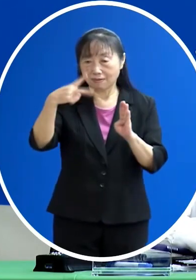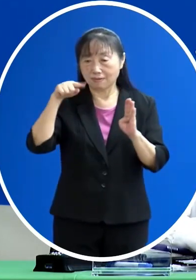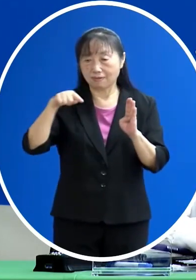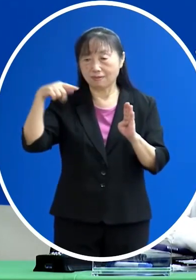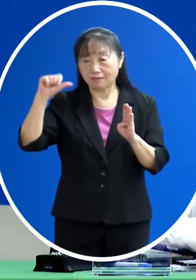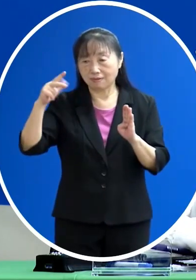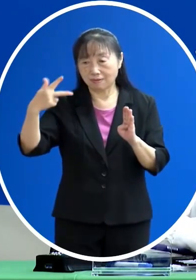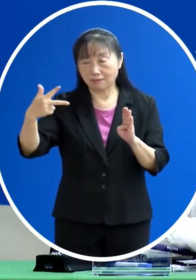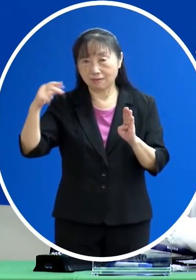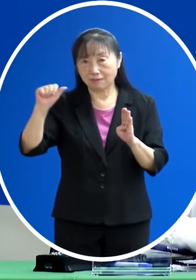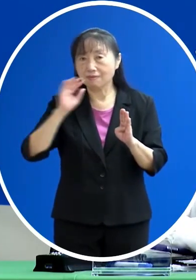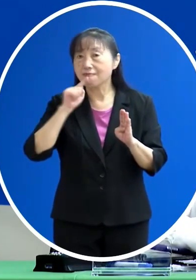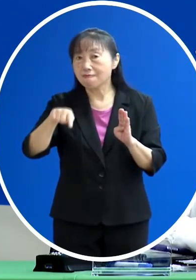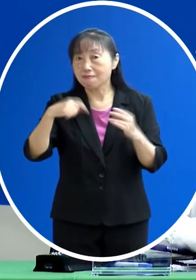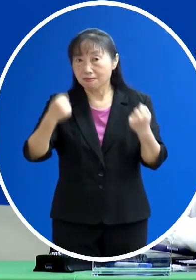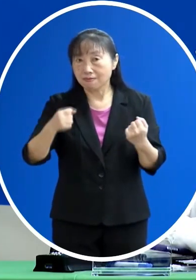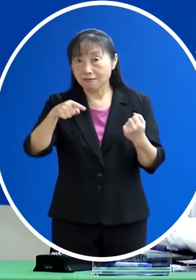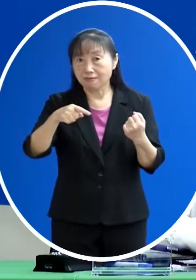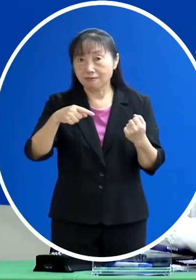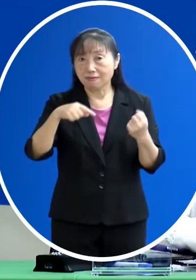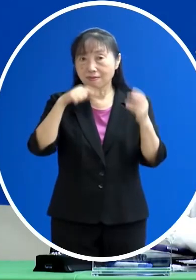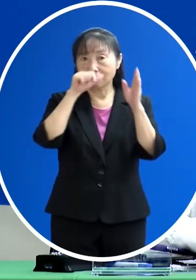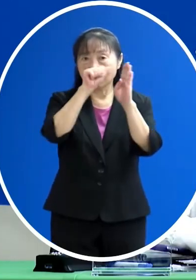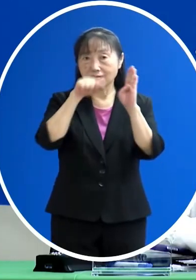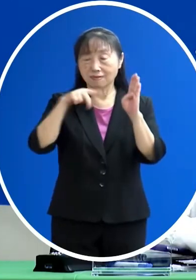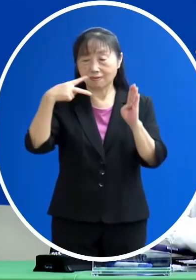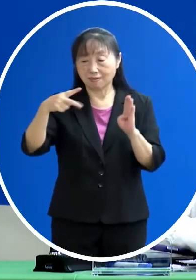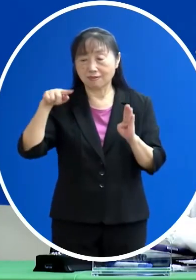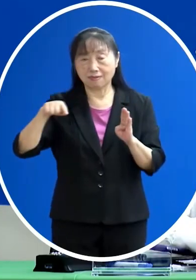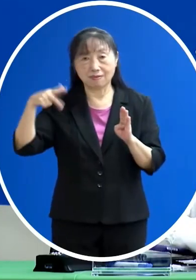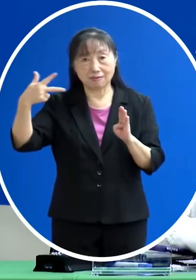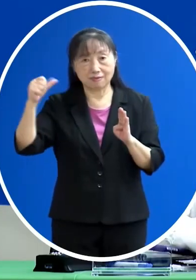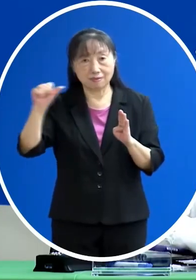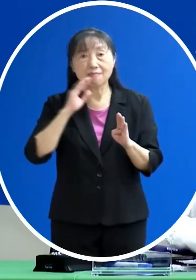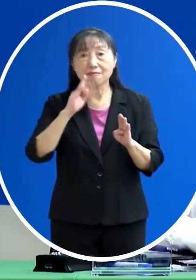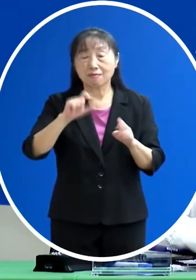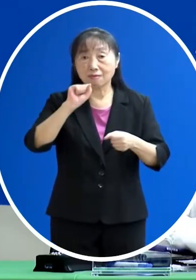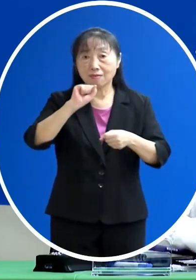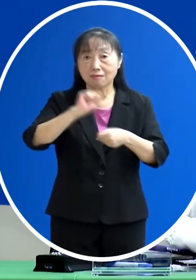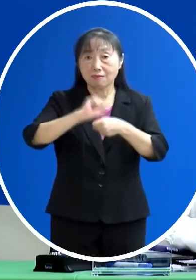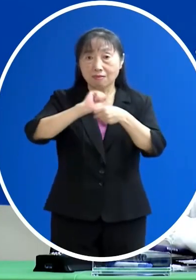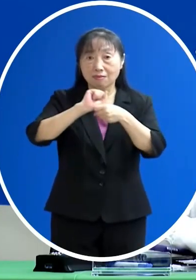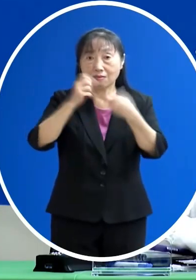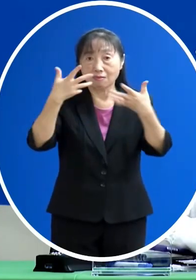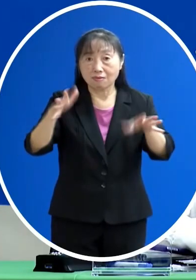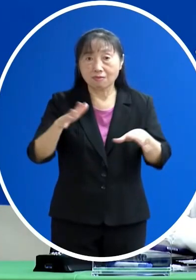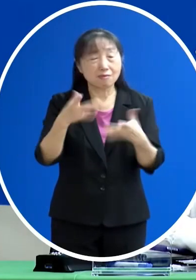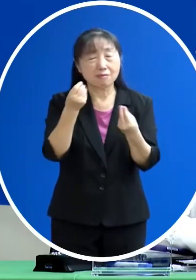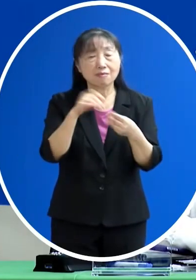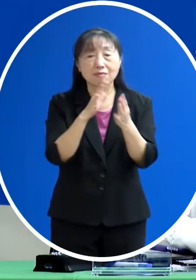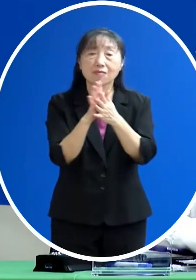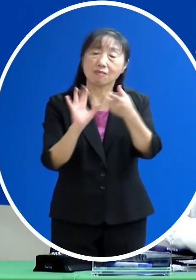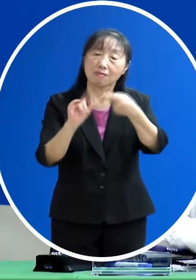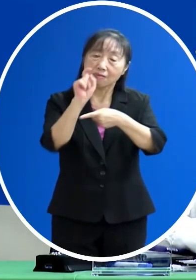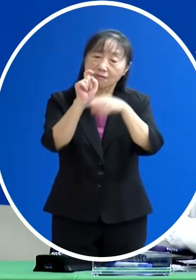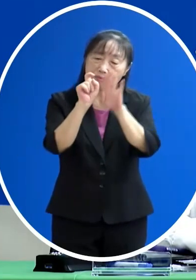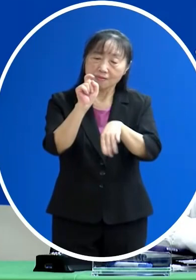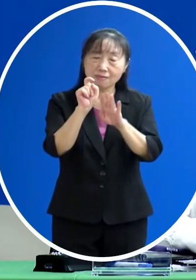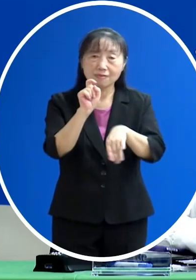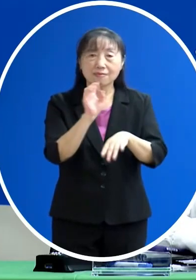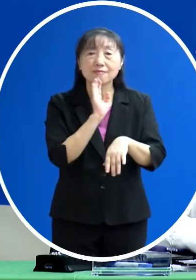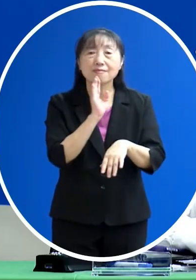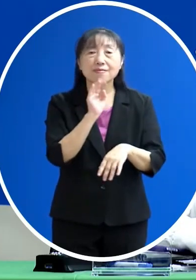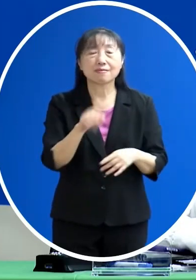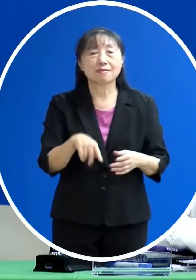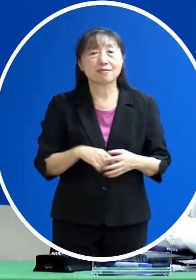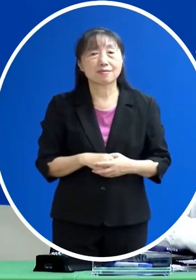过在国际上目前看起来2.75的占比并没有增加到太多哈，目前都还是小于10%的一个